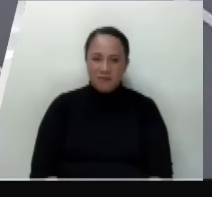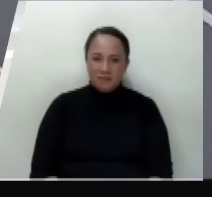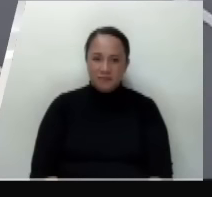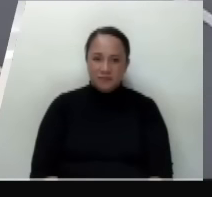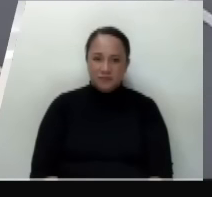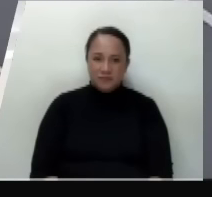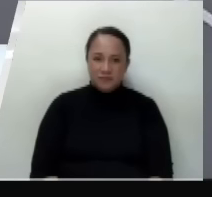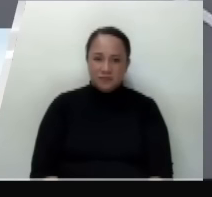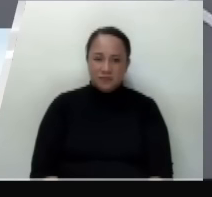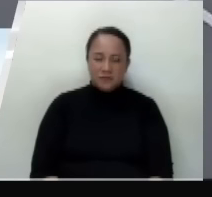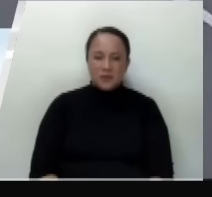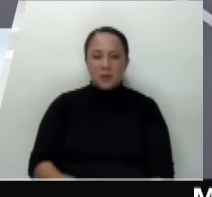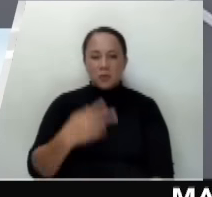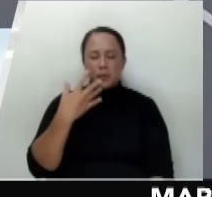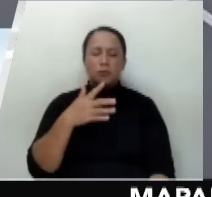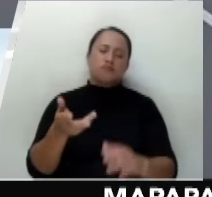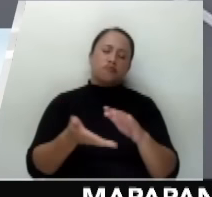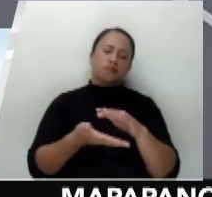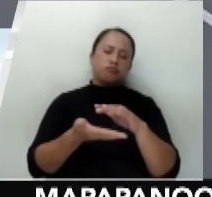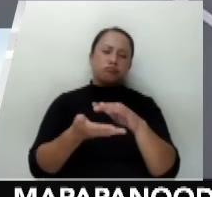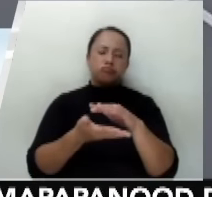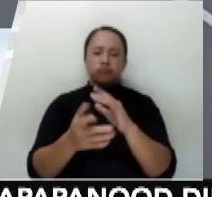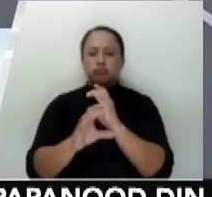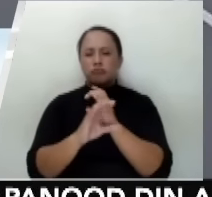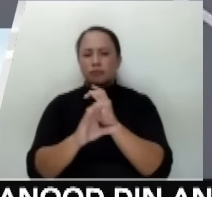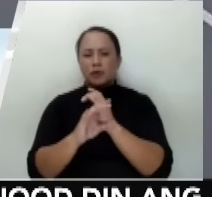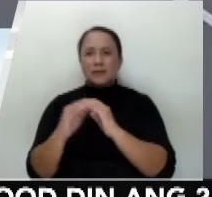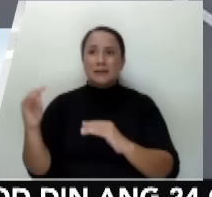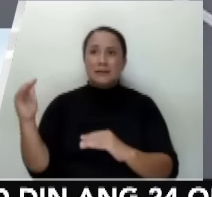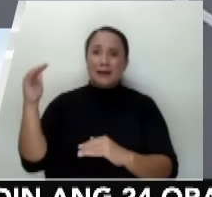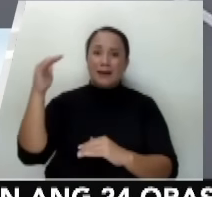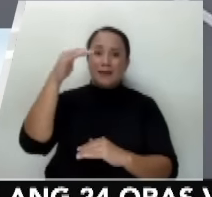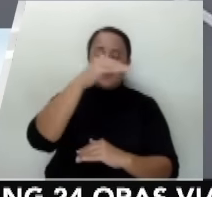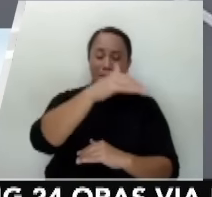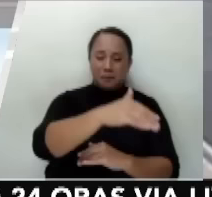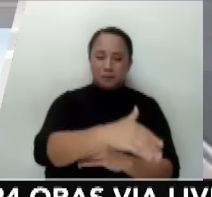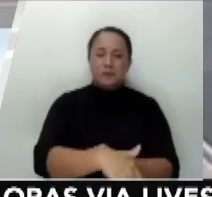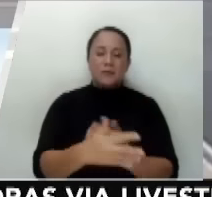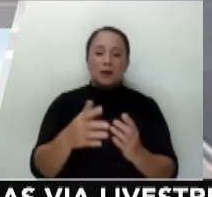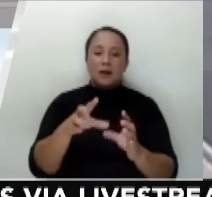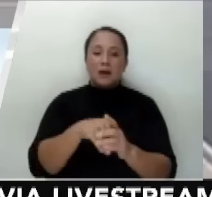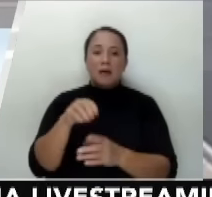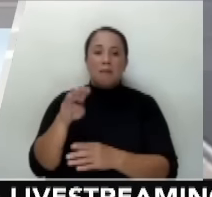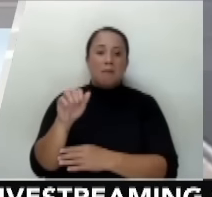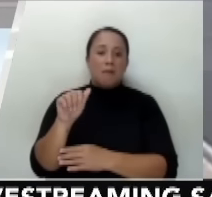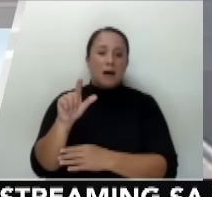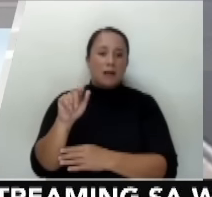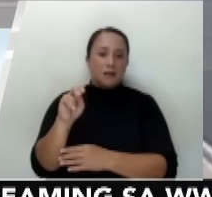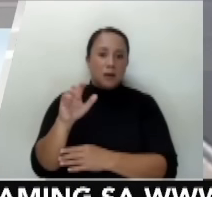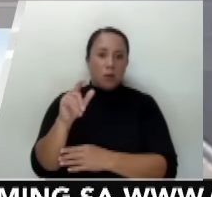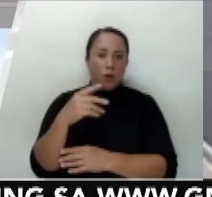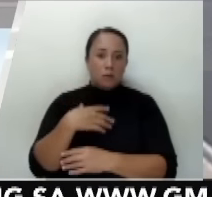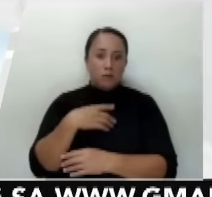Payapa at normal ang takbo ng mga sasakyan sa Skyway Stage 3, sakop ng Balintawak, Quezon City, nang biglang